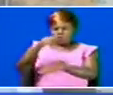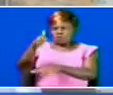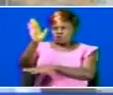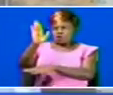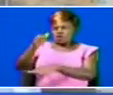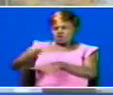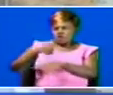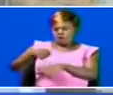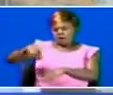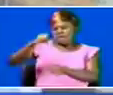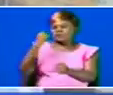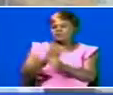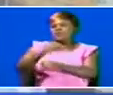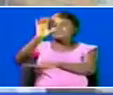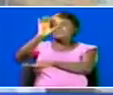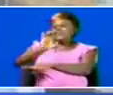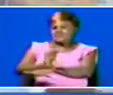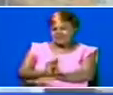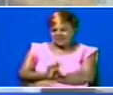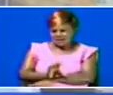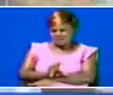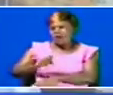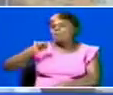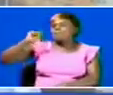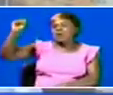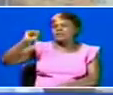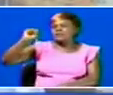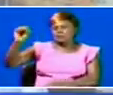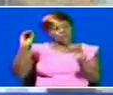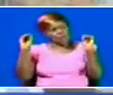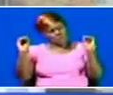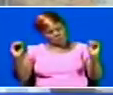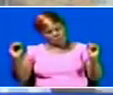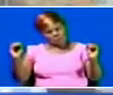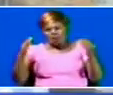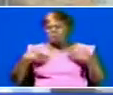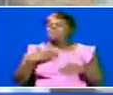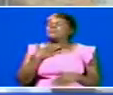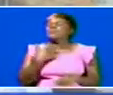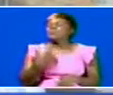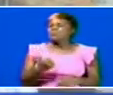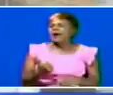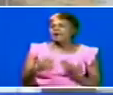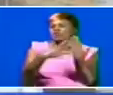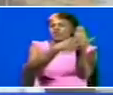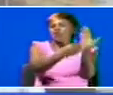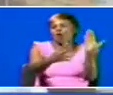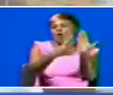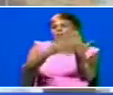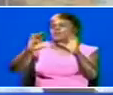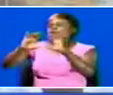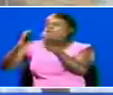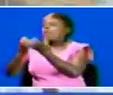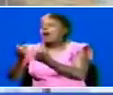kufanya. Na kanisa haifanyiwi siasa. You know, people who like to copy the world,